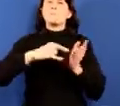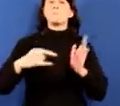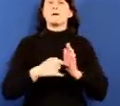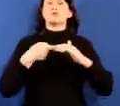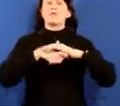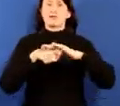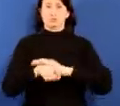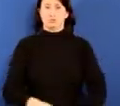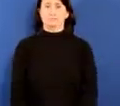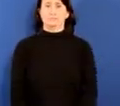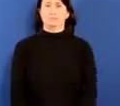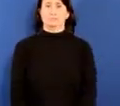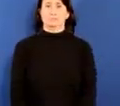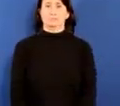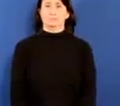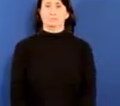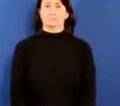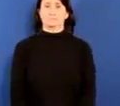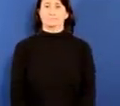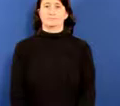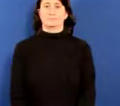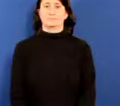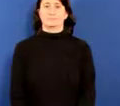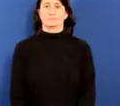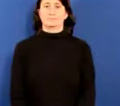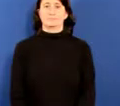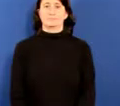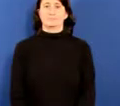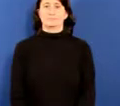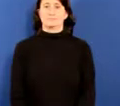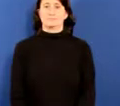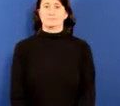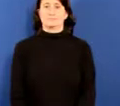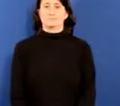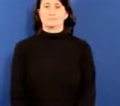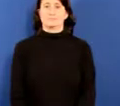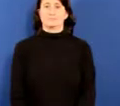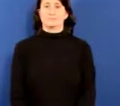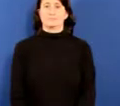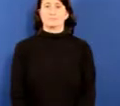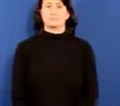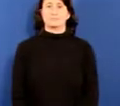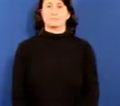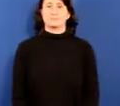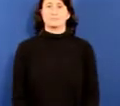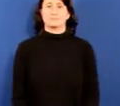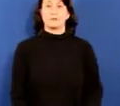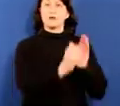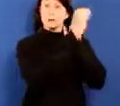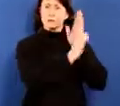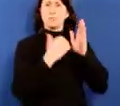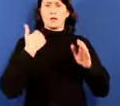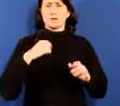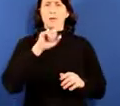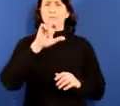Zuon erakusbidea kudeaketaren hobekuntza bilatzeko bide hau urratzen ari diren beste enpresa batzuentzako erreferenterik onena da,